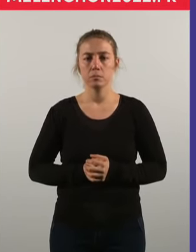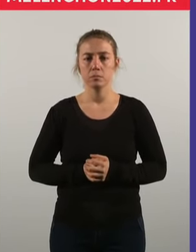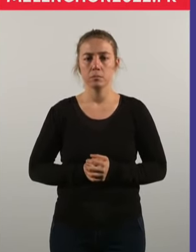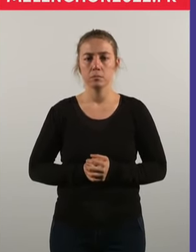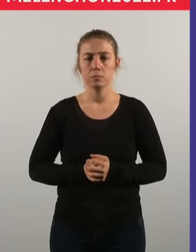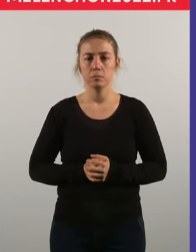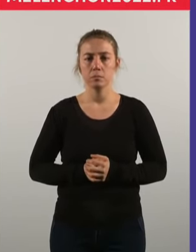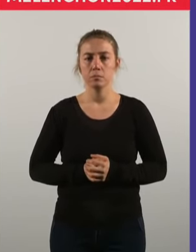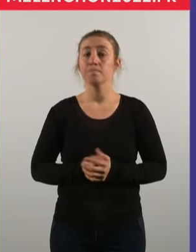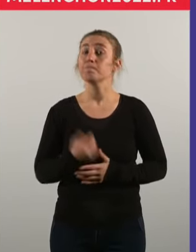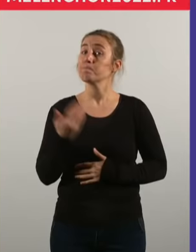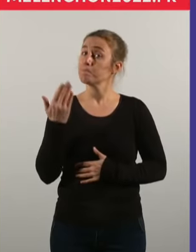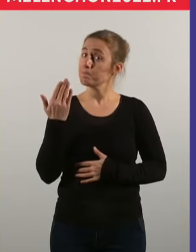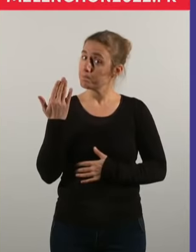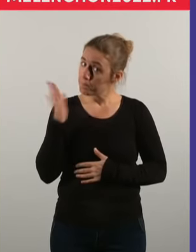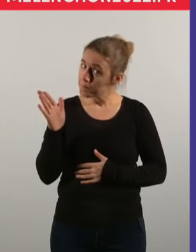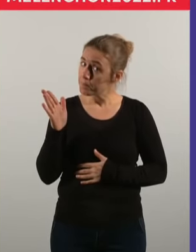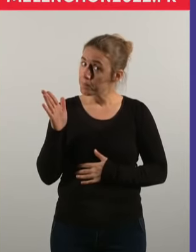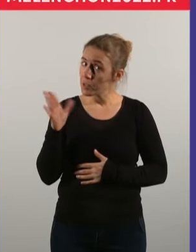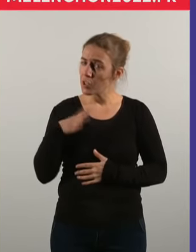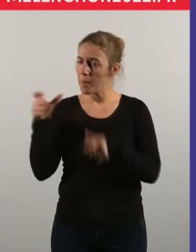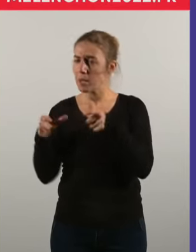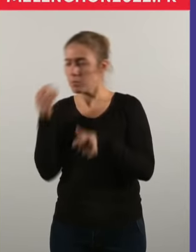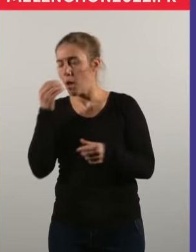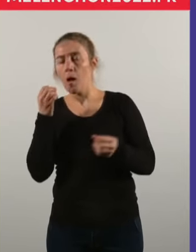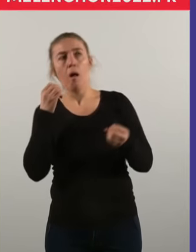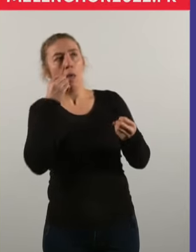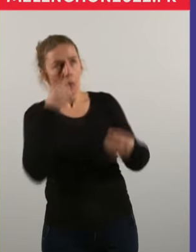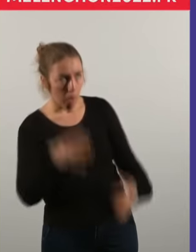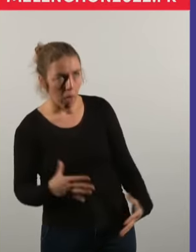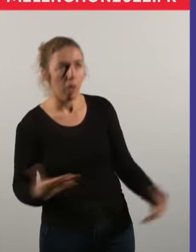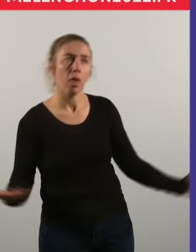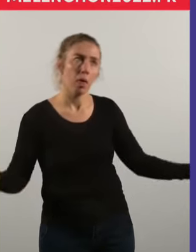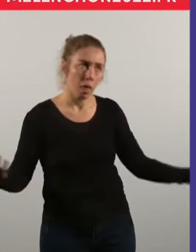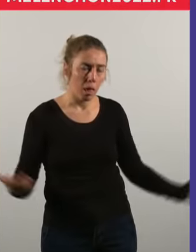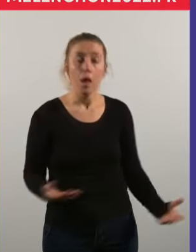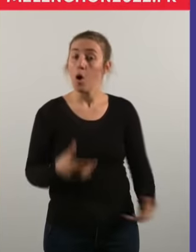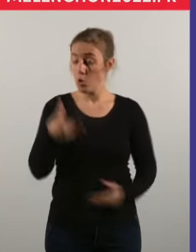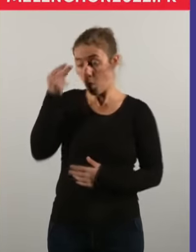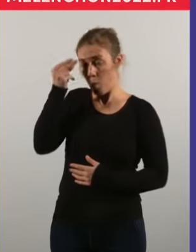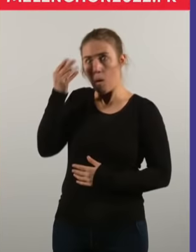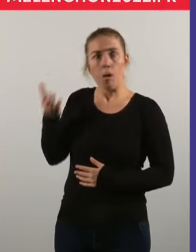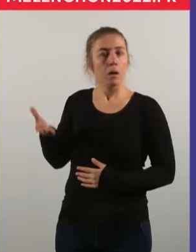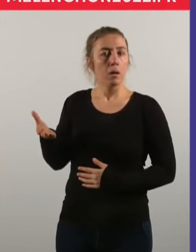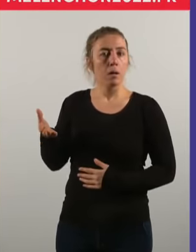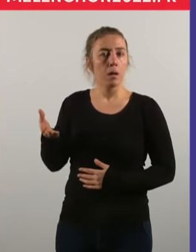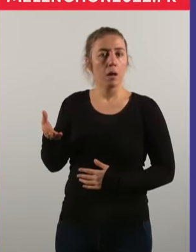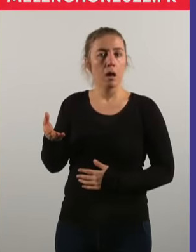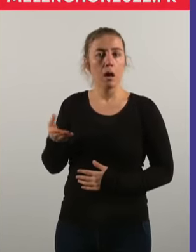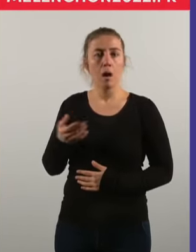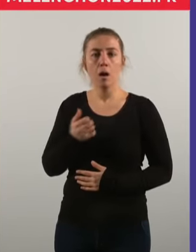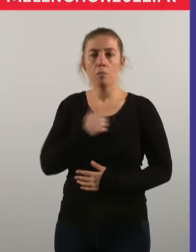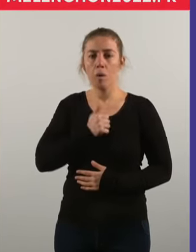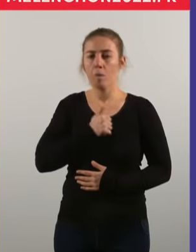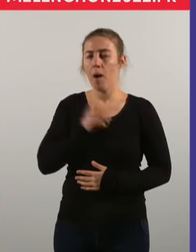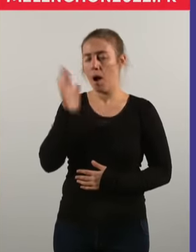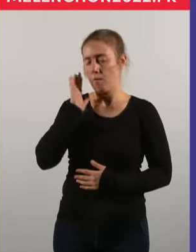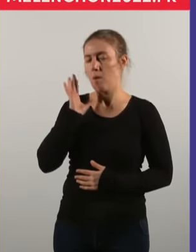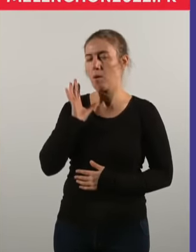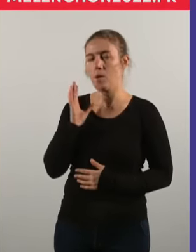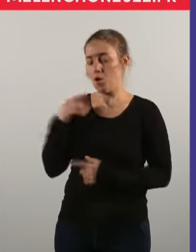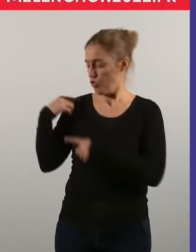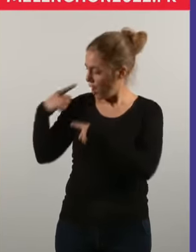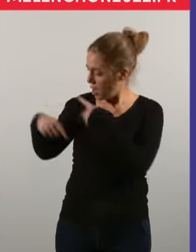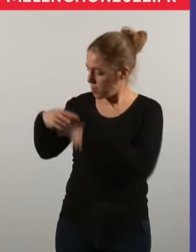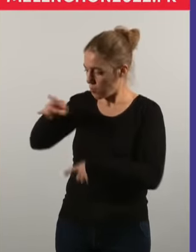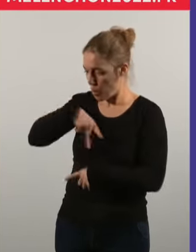à force, il y a des gens qui ça désespère. Et je voudrais dire que je les comprends. Parce que moi aussi, j'ai appartenu à une génération où on